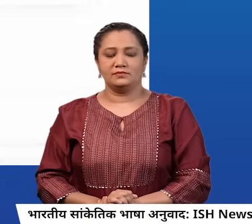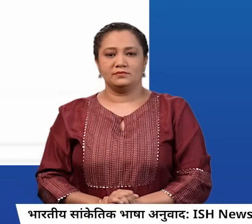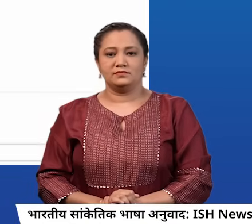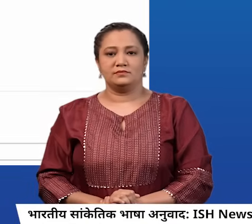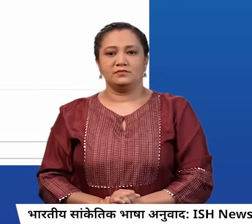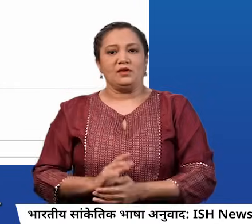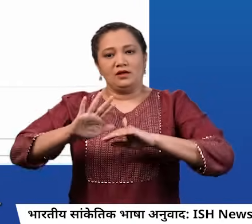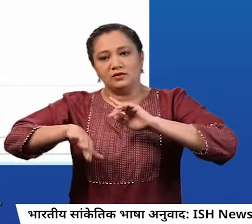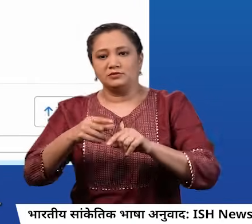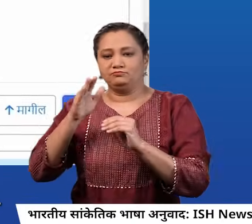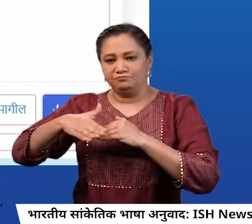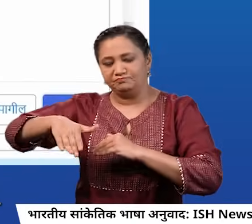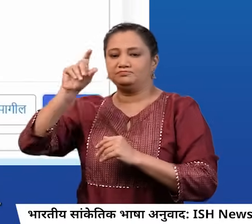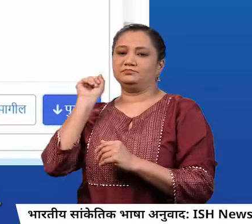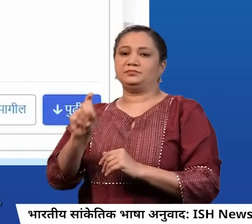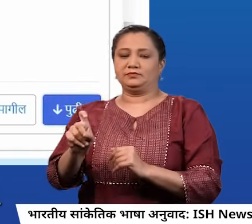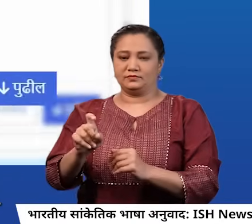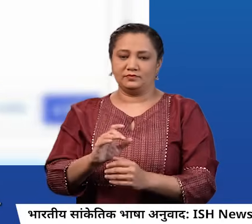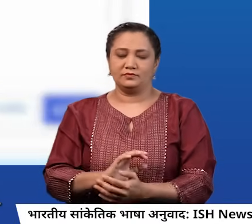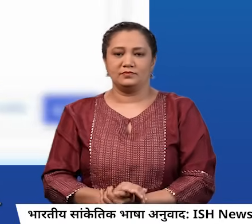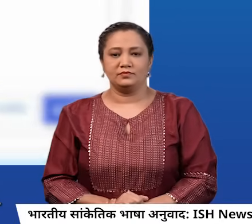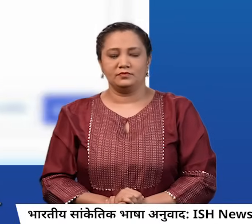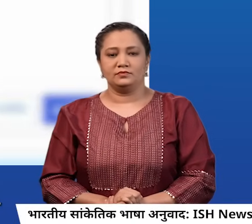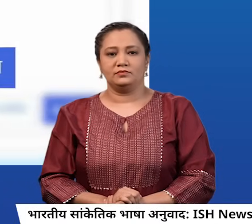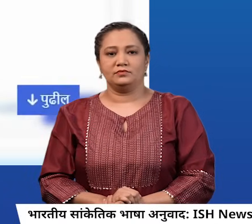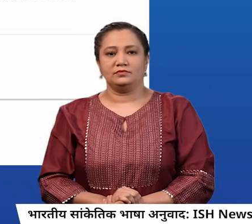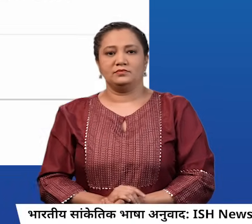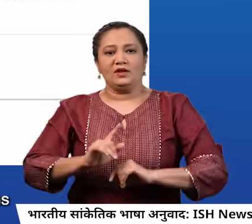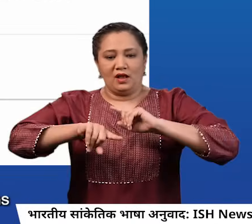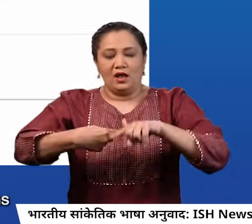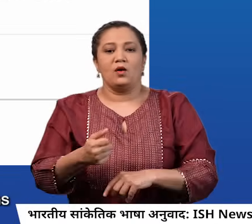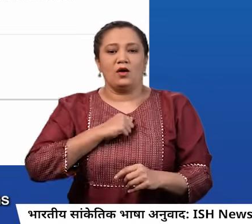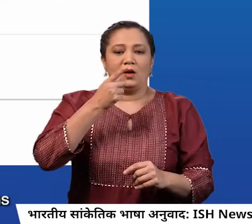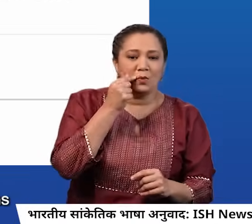चिन्हांकीत कराईचे, या नंतर पुढेचा टप्यावर दाने साथी पुढेल हे बटन दाबा।